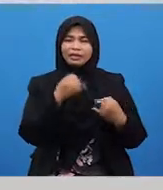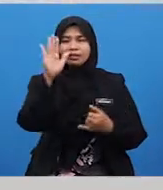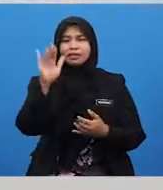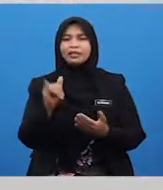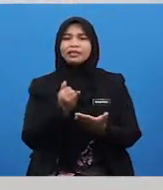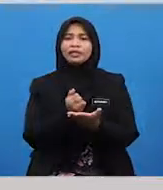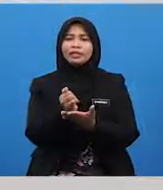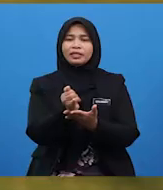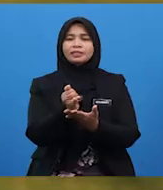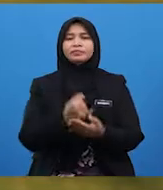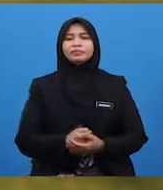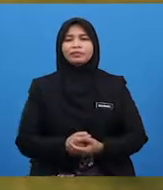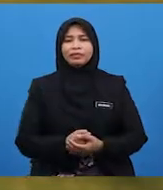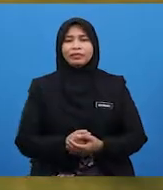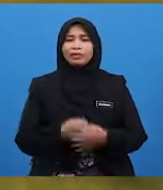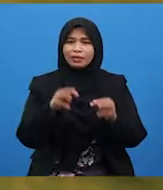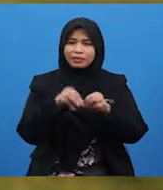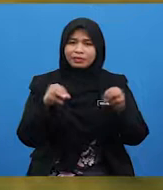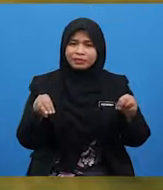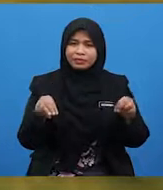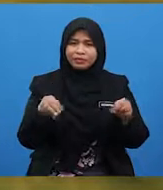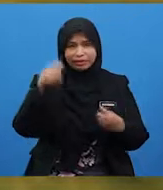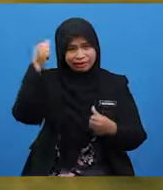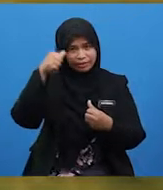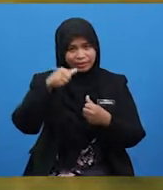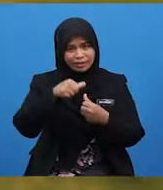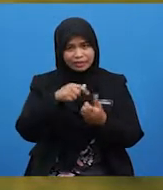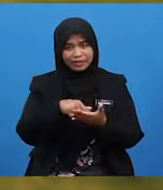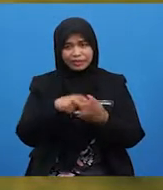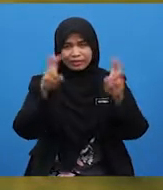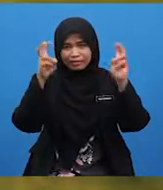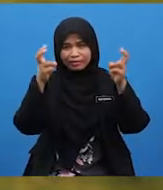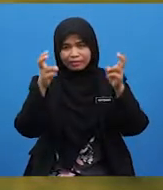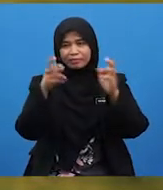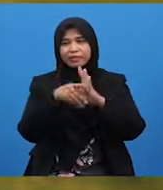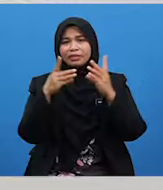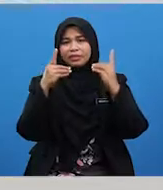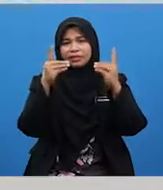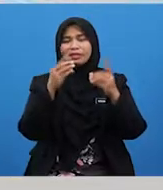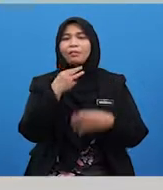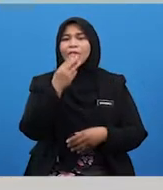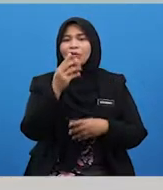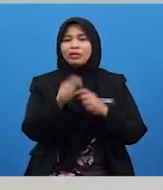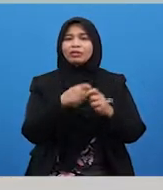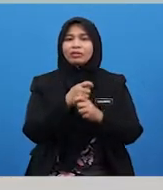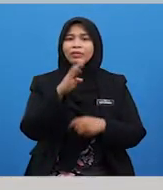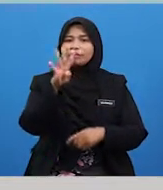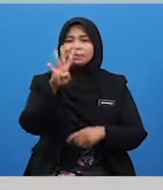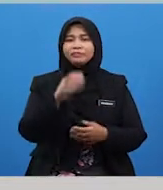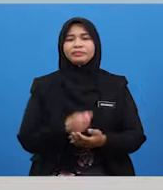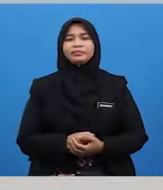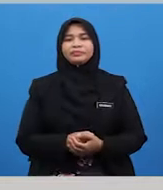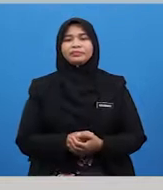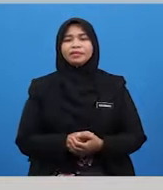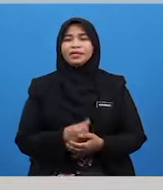yang ikhlas. Murid-murid, ingat lagi tema pendidikan moral tahun 4? Ya, tepat